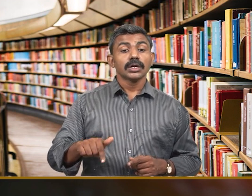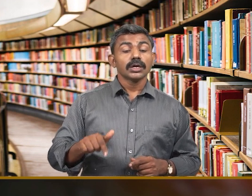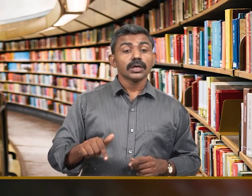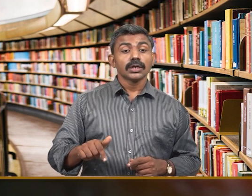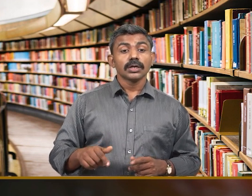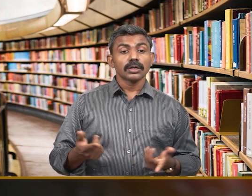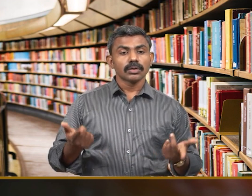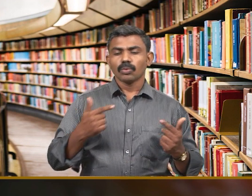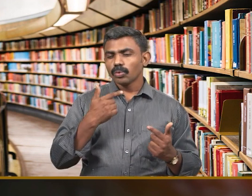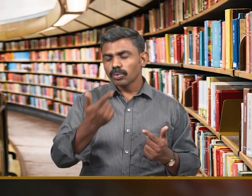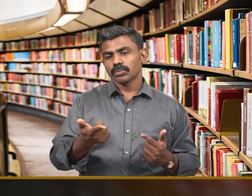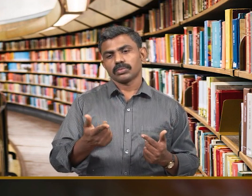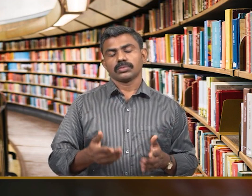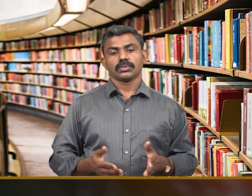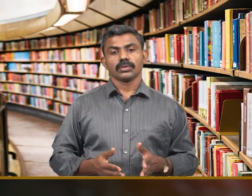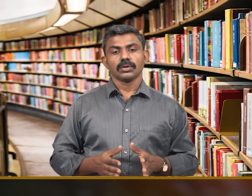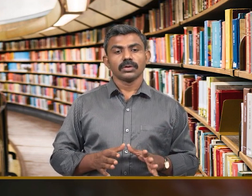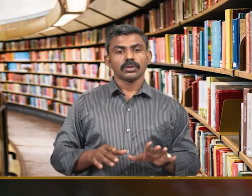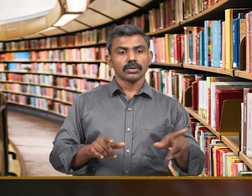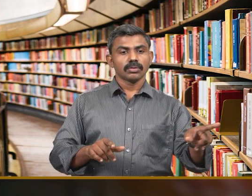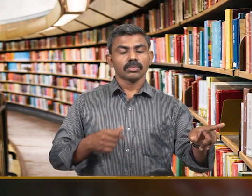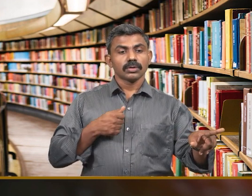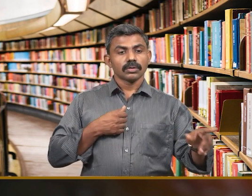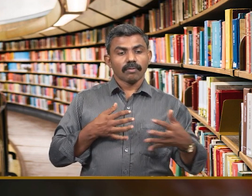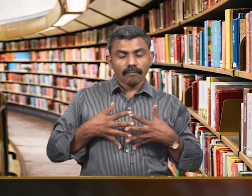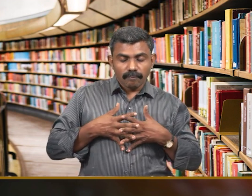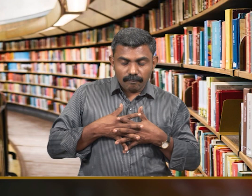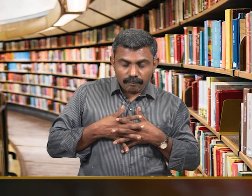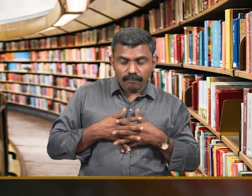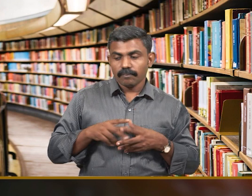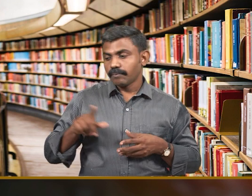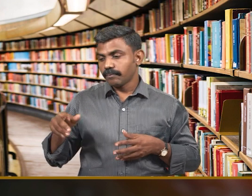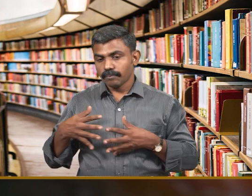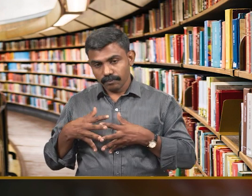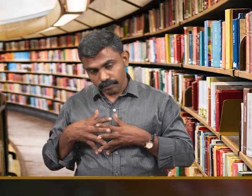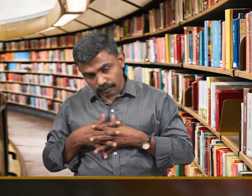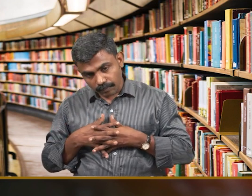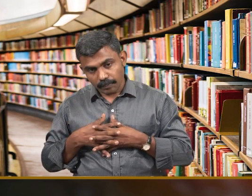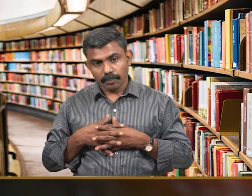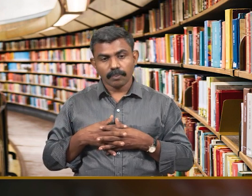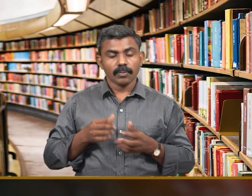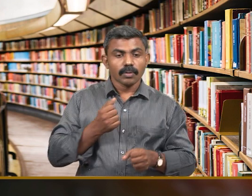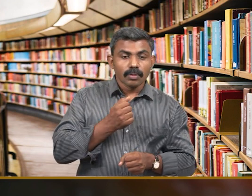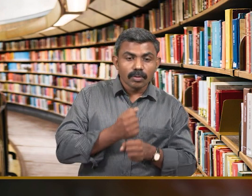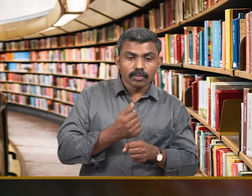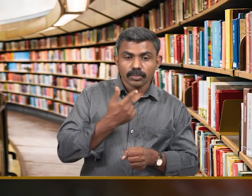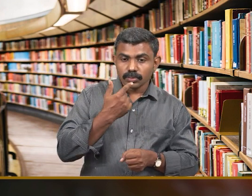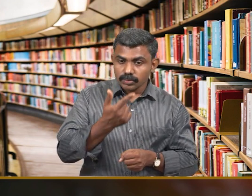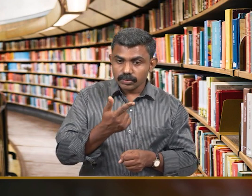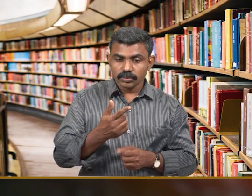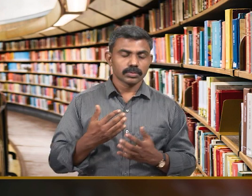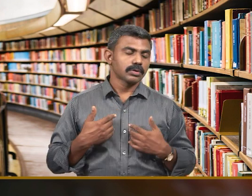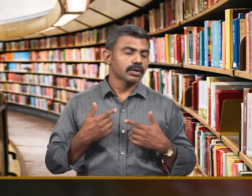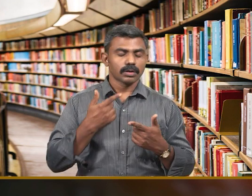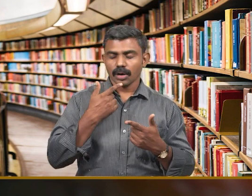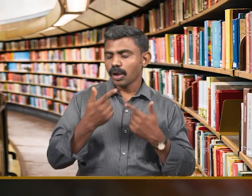நீங்கள் வந்து ஒன்றும் இல்லை, அதாவது நீங்கள் வந்து உங்களை நாங்கள் சப்போர்ட் பண்ணுறேன், உங்களுடைய சம்மந்தமான அரசு சம்மந்தமாக அது அரசு செயல்பாடுகளை நான்